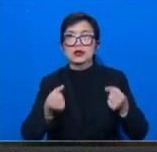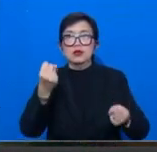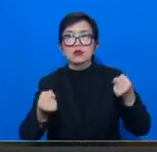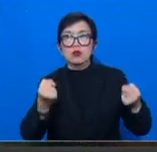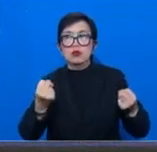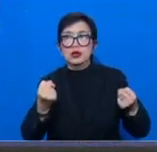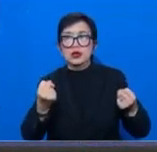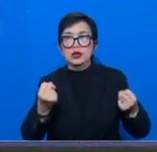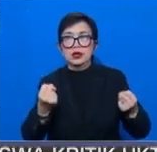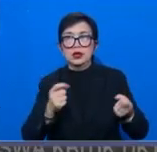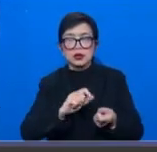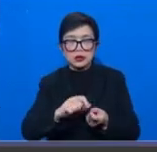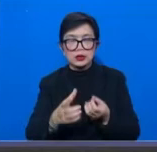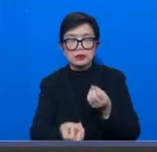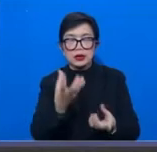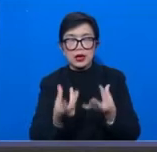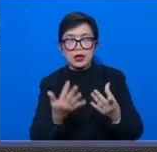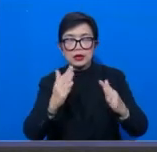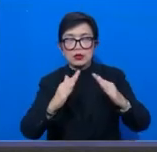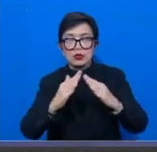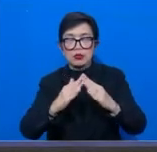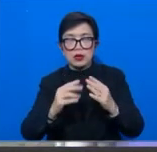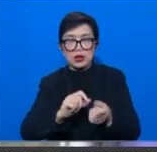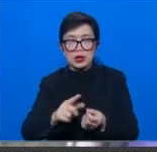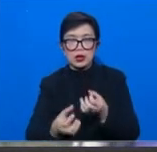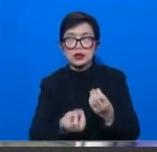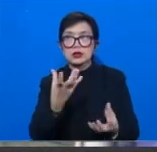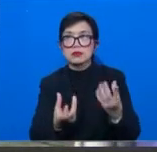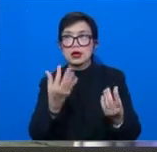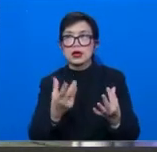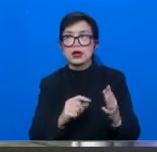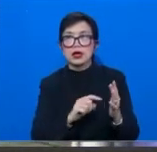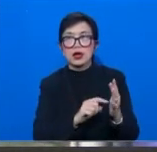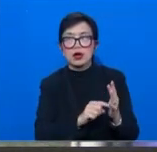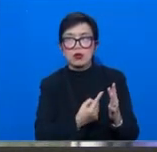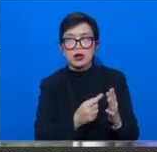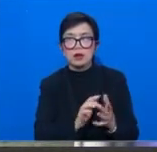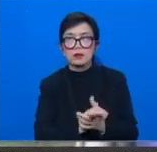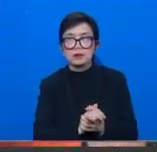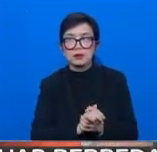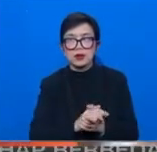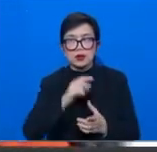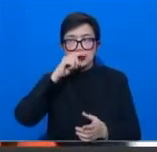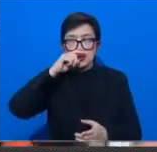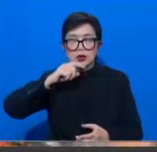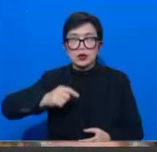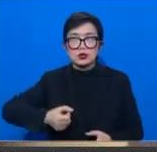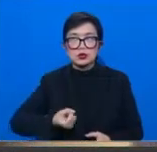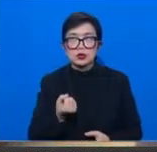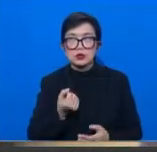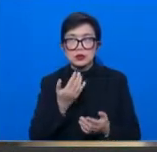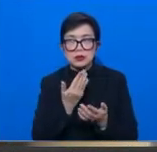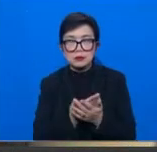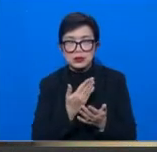korban. Menurut keterangan korban, peristiwa pembakaran ini berawal dari permintaan rujuk mantan suami sirinya yang tidak